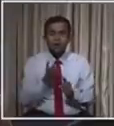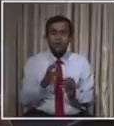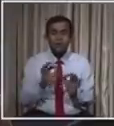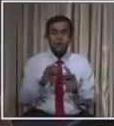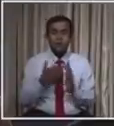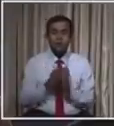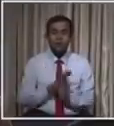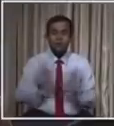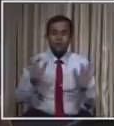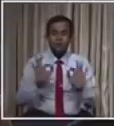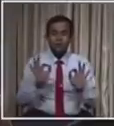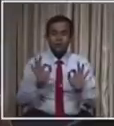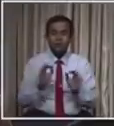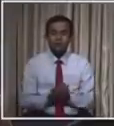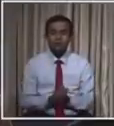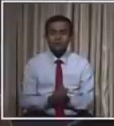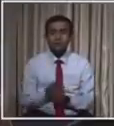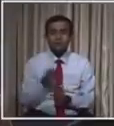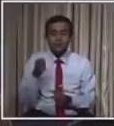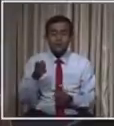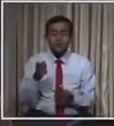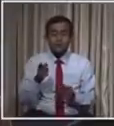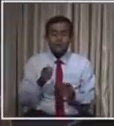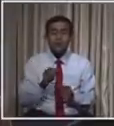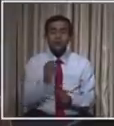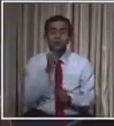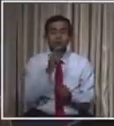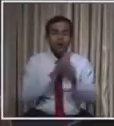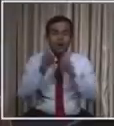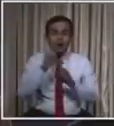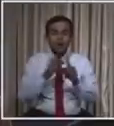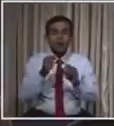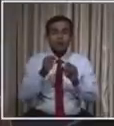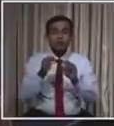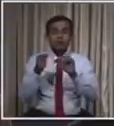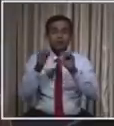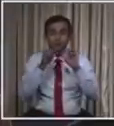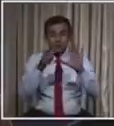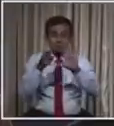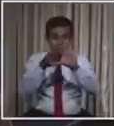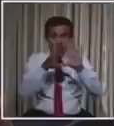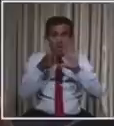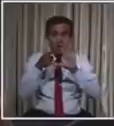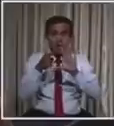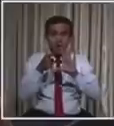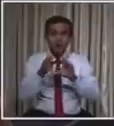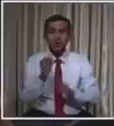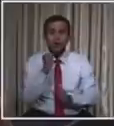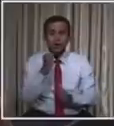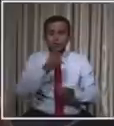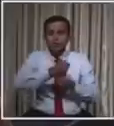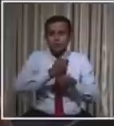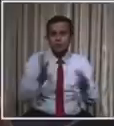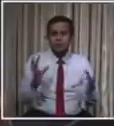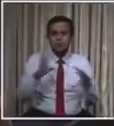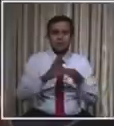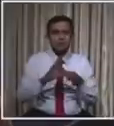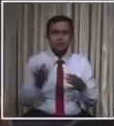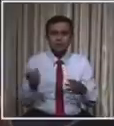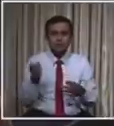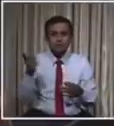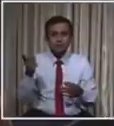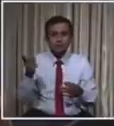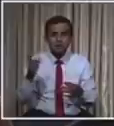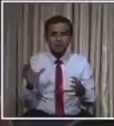පටන් අරගෙන තියෙනවා එතකොට මේ කැම්පේන් එකේ කතා කරන එයාට වීඩියෝ පටි තියෙනවා කියලා කොහොමද යා මේ රාජ්‍යයට සම්බන්ධ කෙනෙක් නෙවෙයි නං එයාට